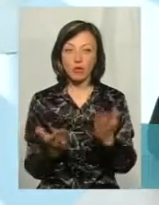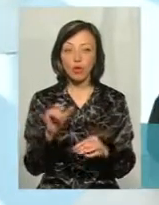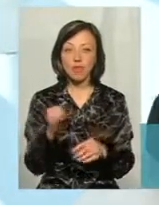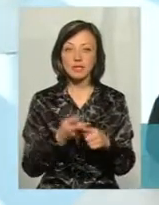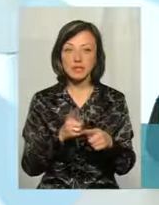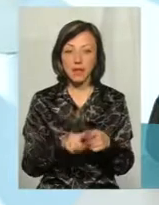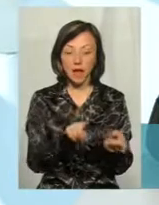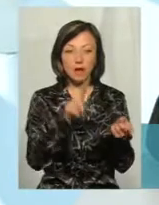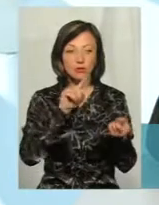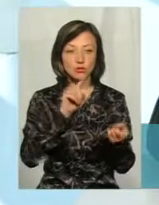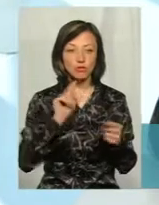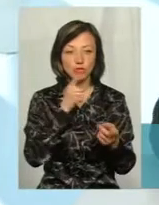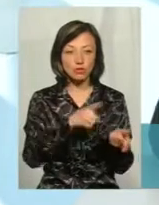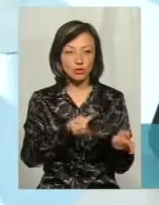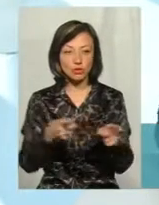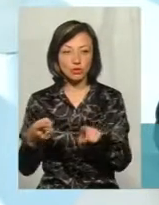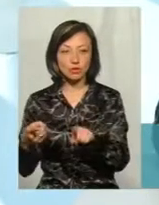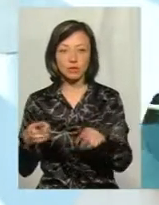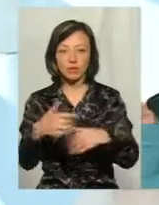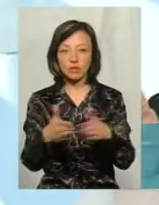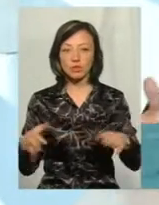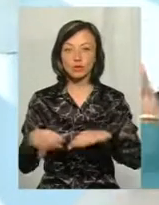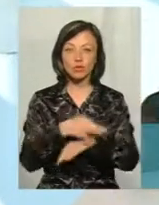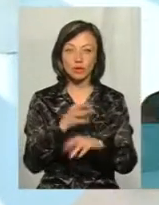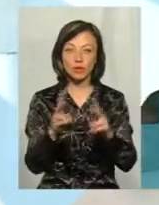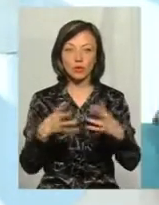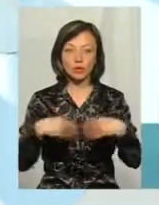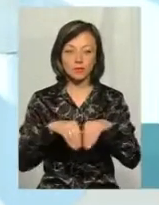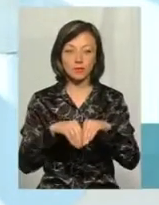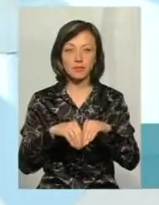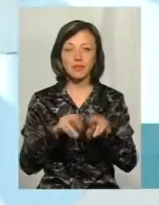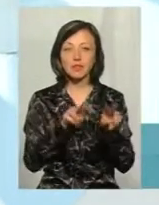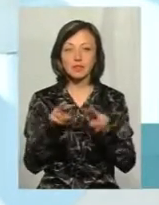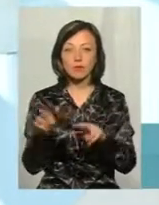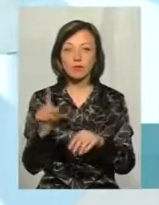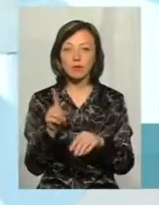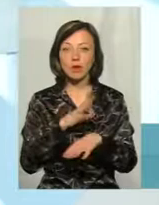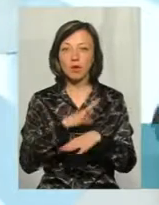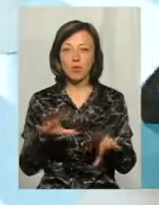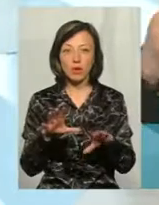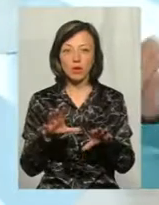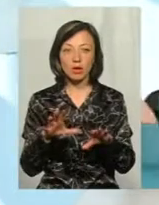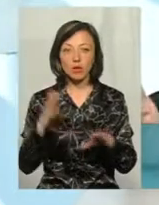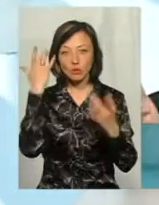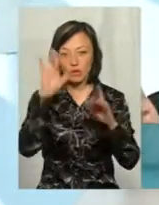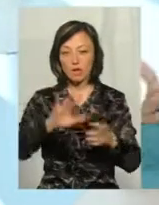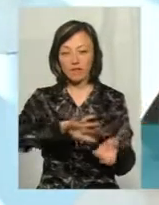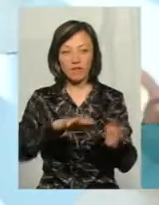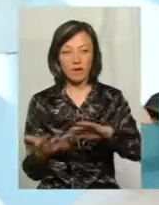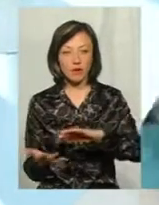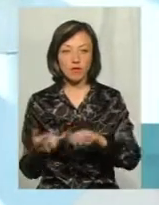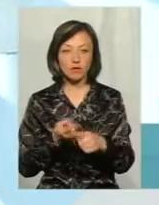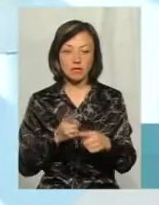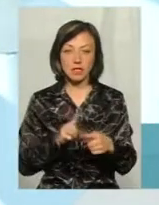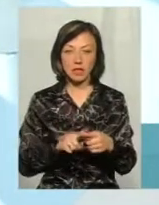цей мангал, користуйтесь, але, будь ласка, значить, якщо ви там з дружинами, хто там, значить, слідкуйте за тим, щоб не було якоїсь там, десь случайно не вивернувся, значить, цей